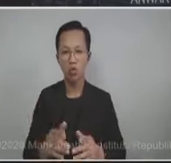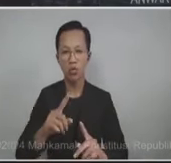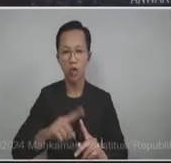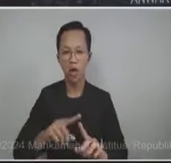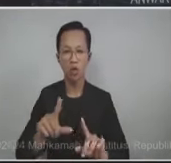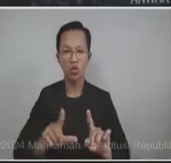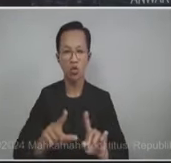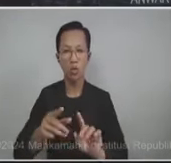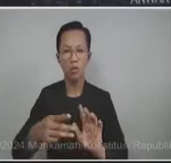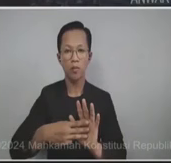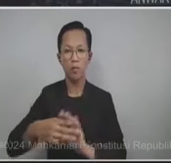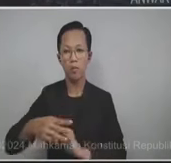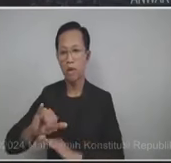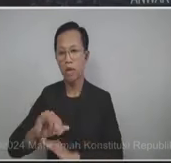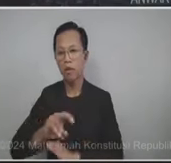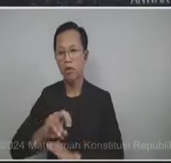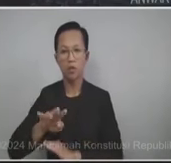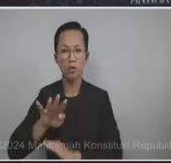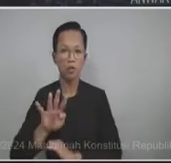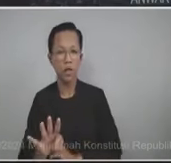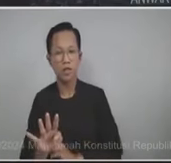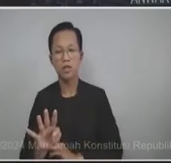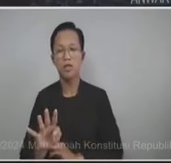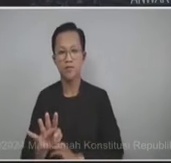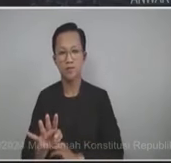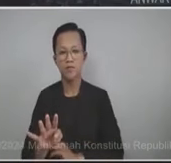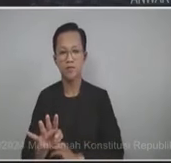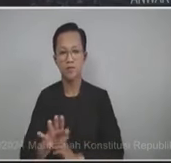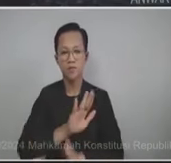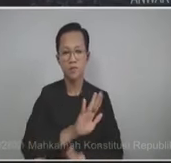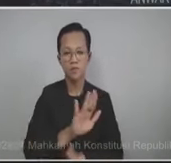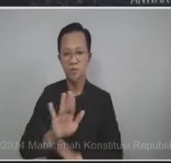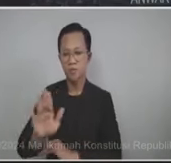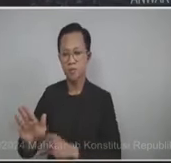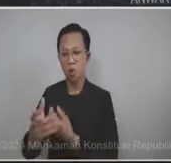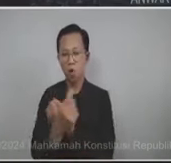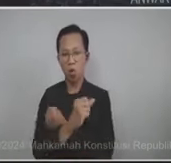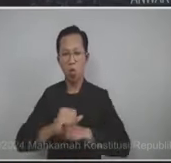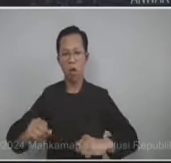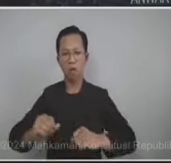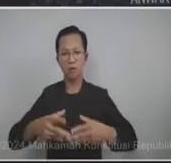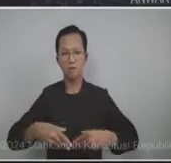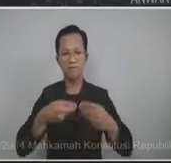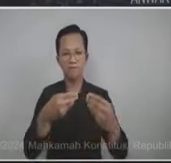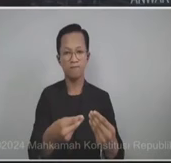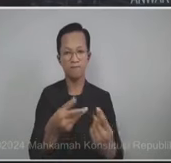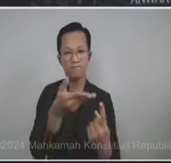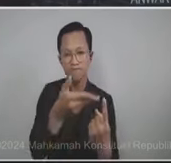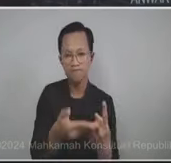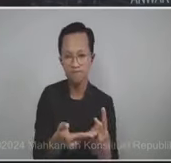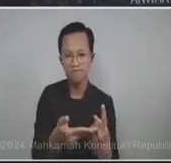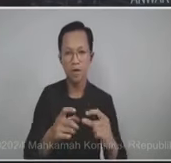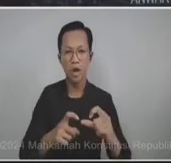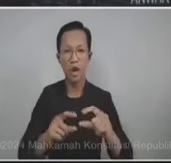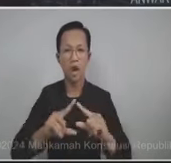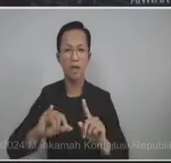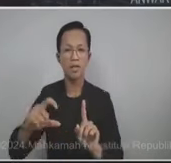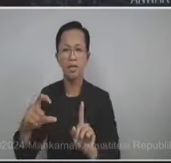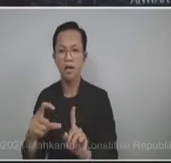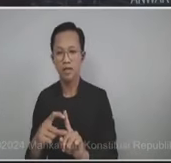Mei at masing-masing memberi kuasa kepada Said Salahuddin S